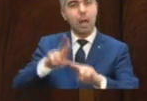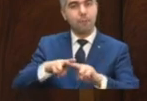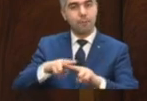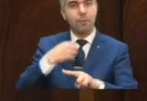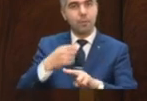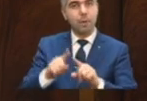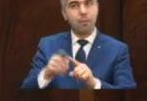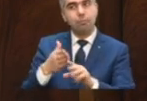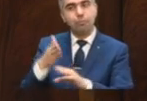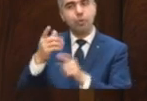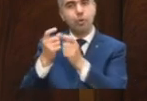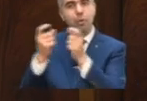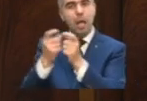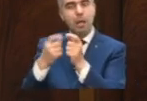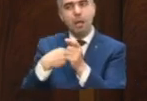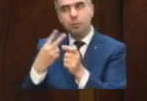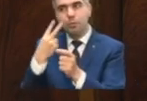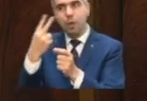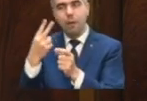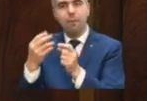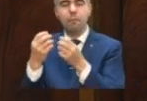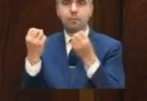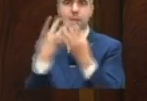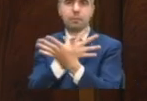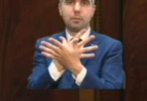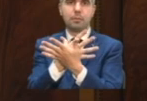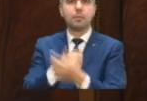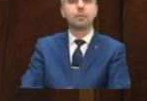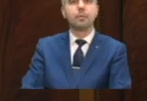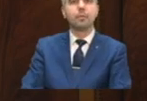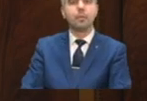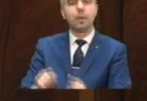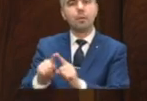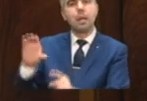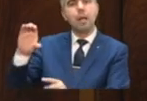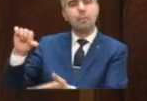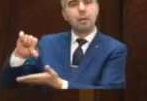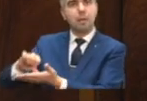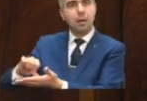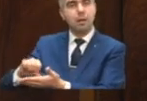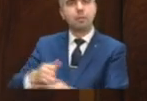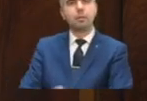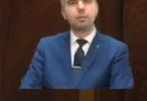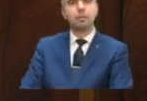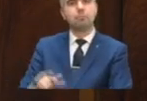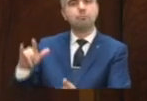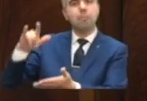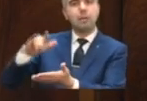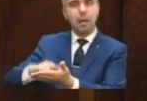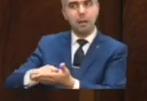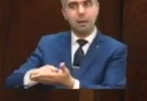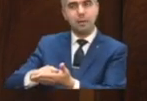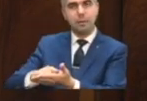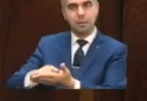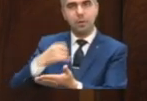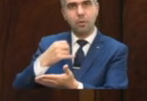صناعية كنتفاجئ. إلا مشيتو البوسكورة لحدا المطار محمد الخامس